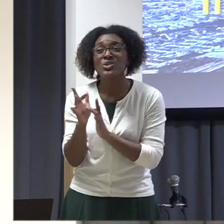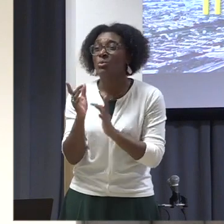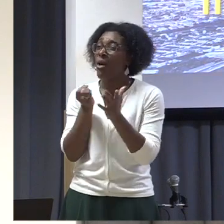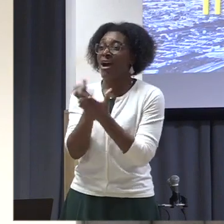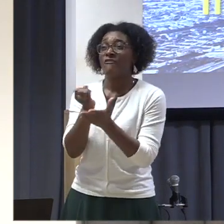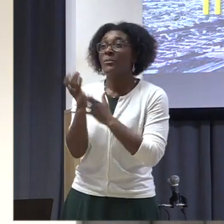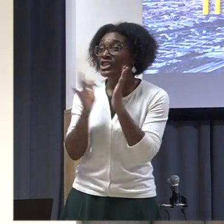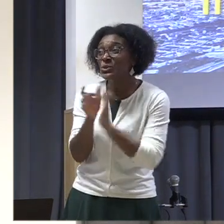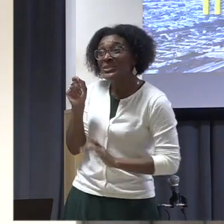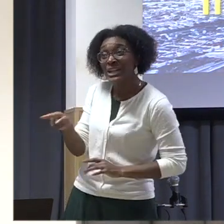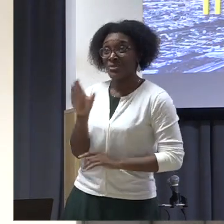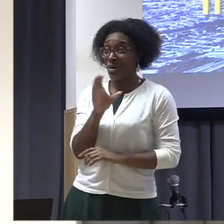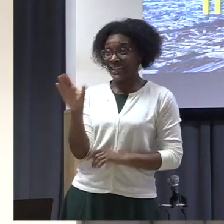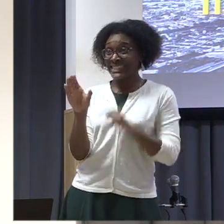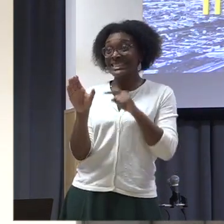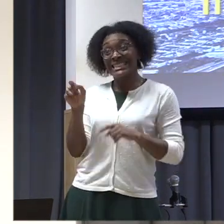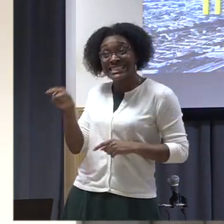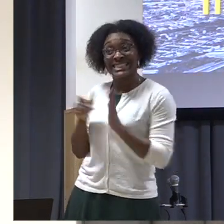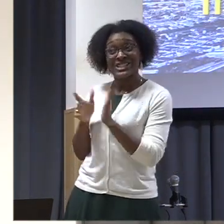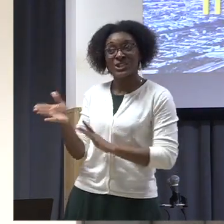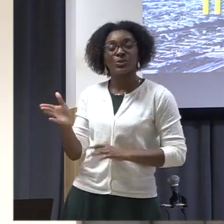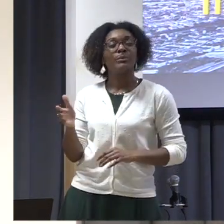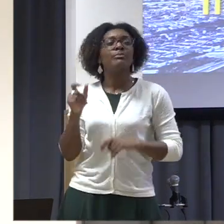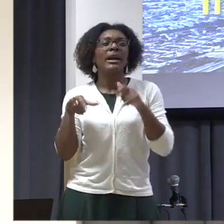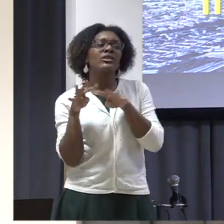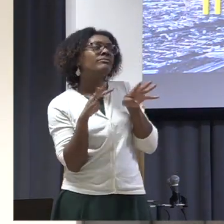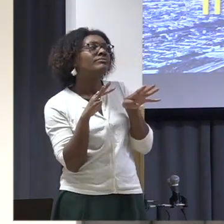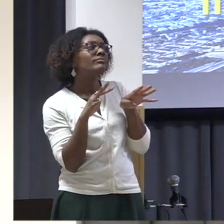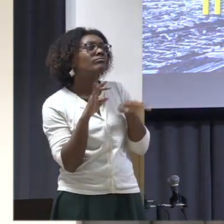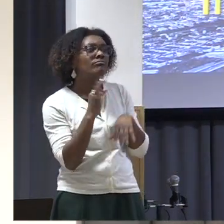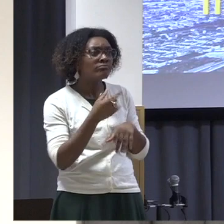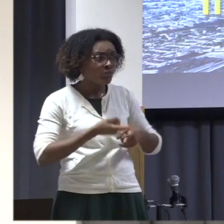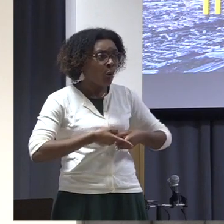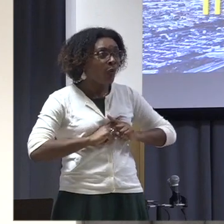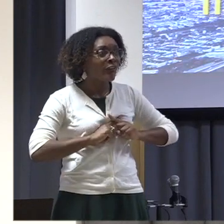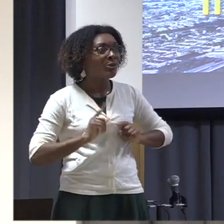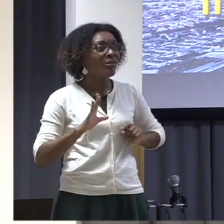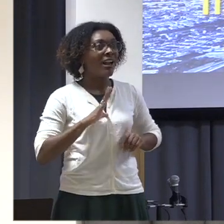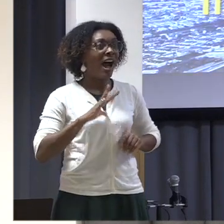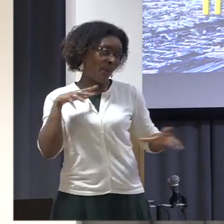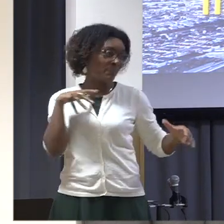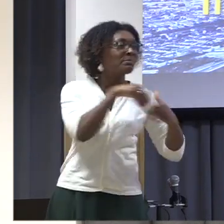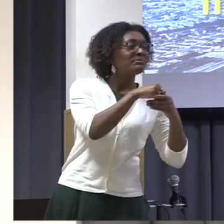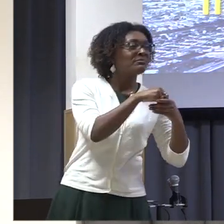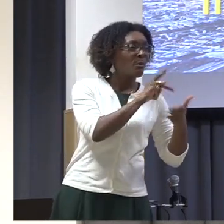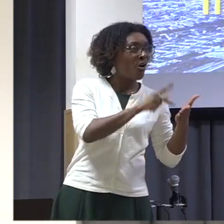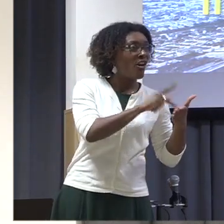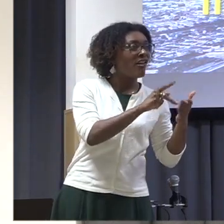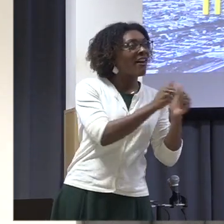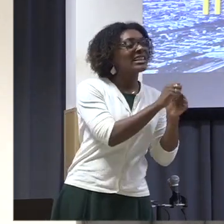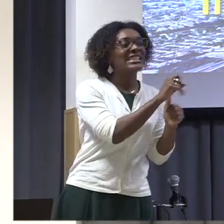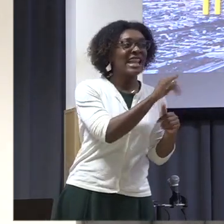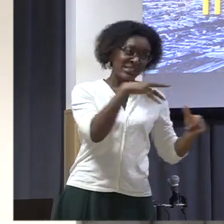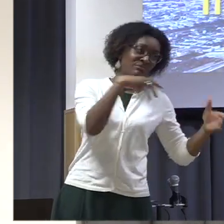qui est le christ quelques-uns d'entre eux furent persuadé etc joignirent à paul et silas